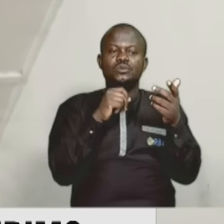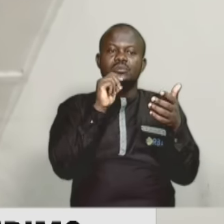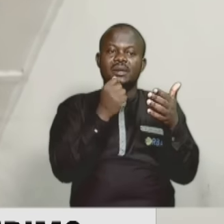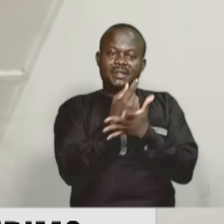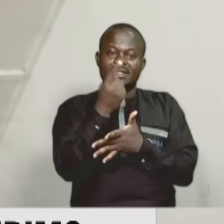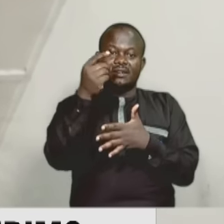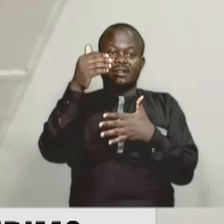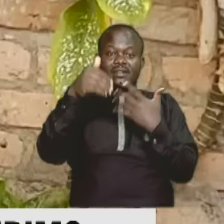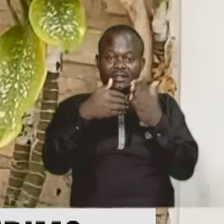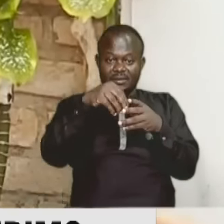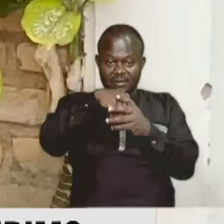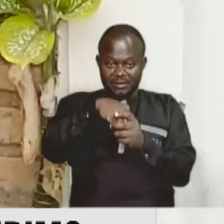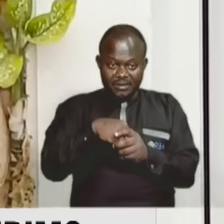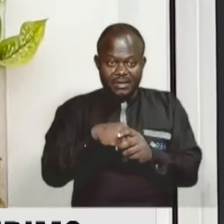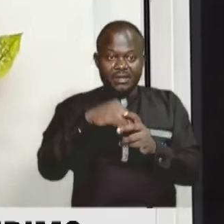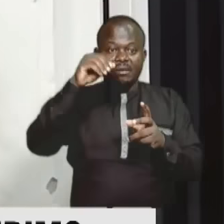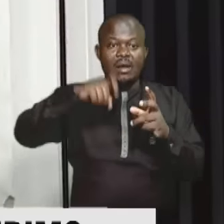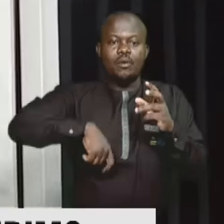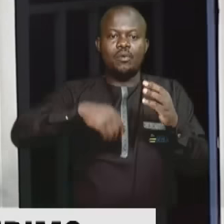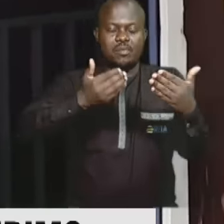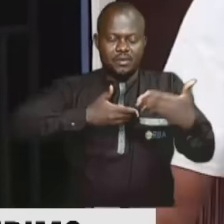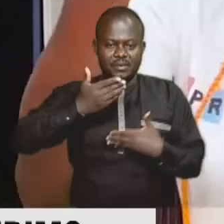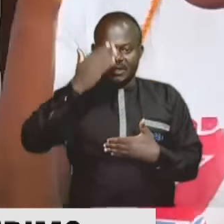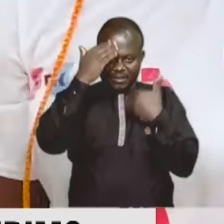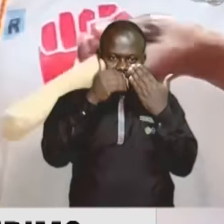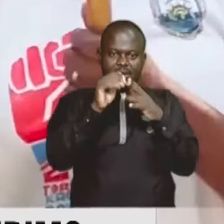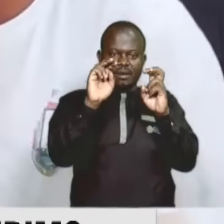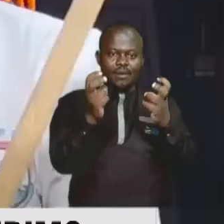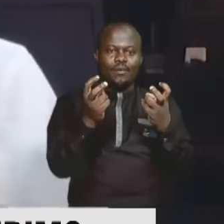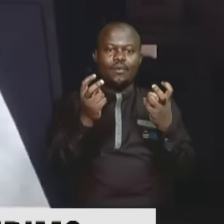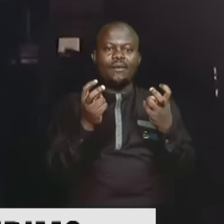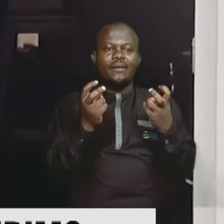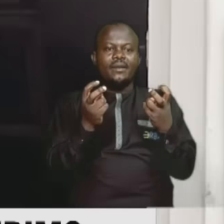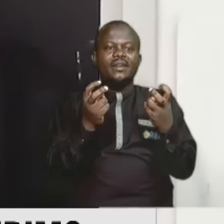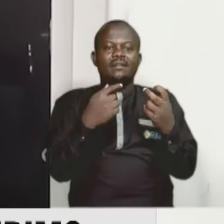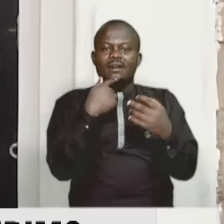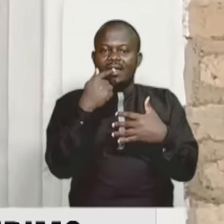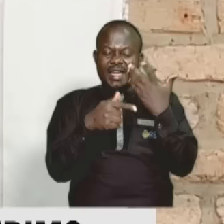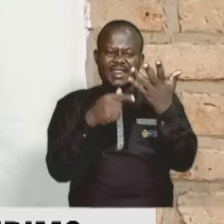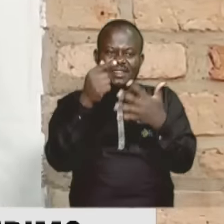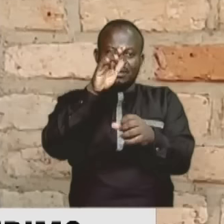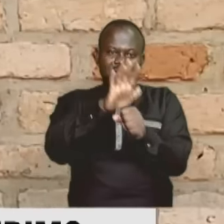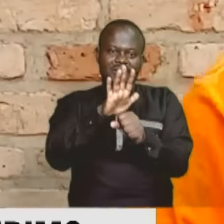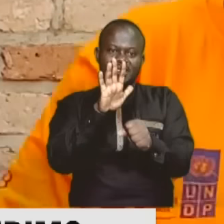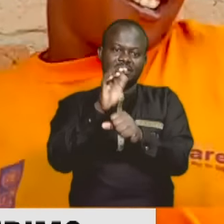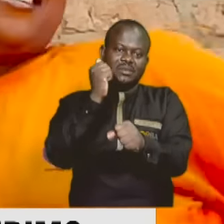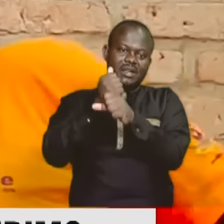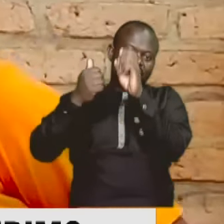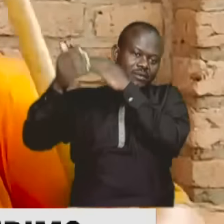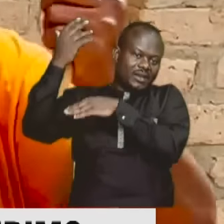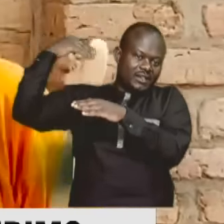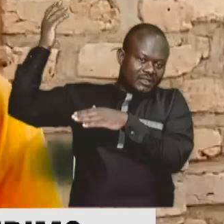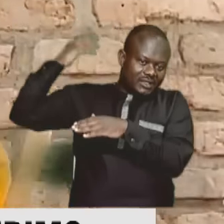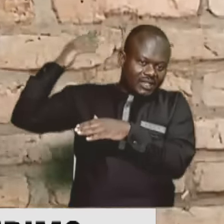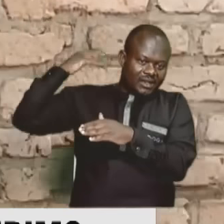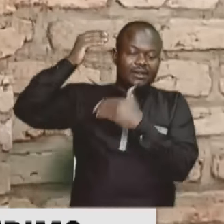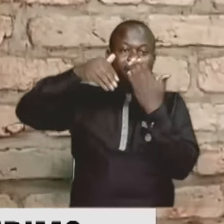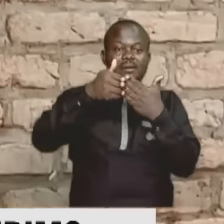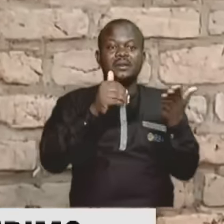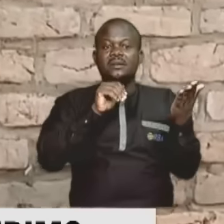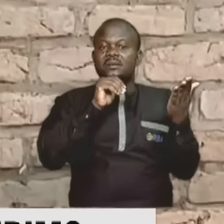ingoma n'ibyo birimo bagomba kubyakira kuko hari byinshi byakorwaga kera